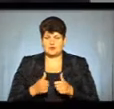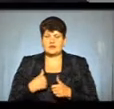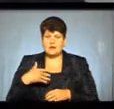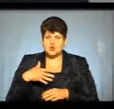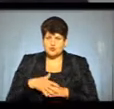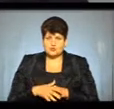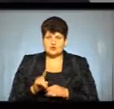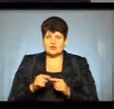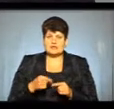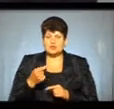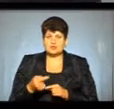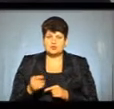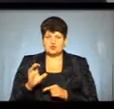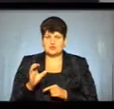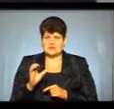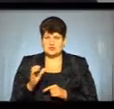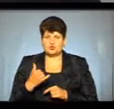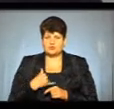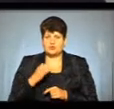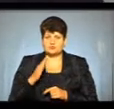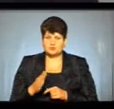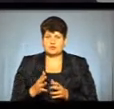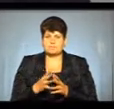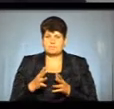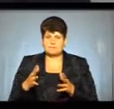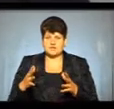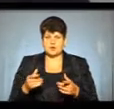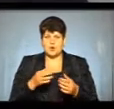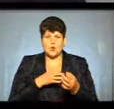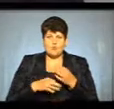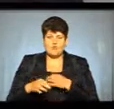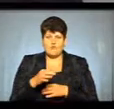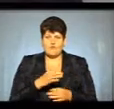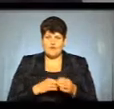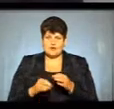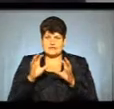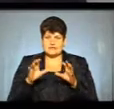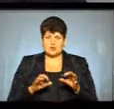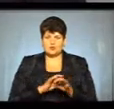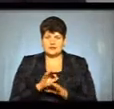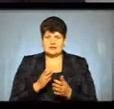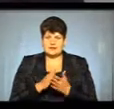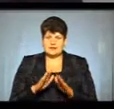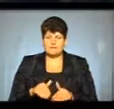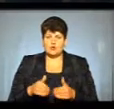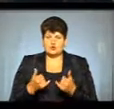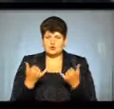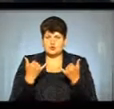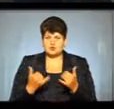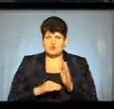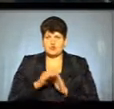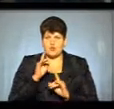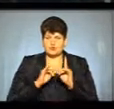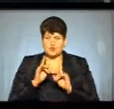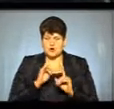наступну середу у нас буде більш таке публічне обговорення даних законопроєктів, які є подані сьогодні в Верховну Раду. Наша